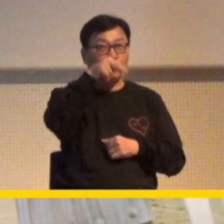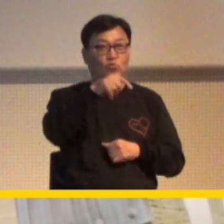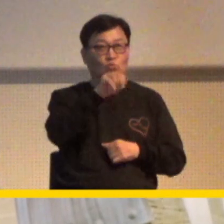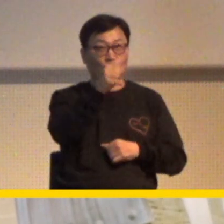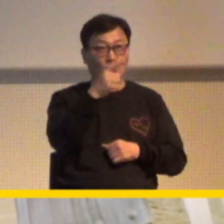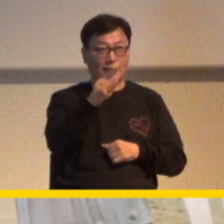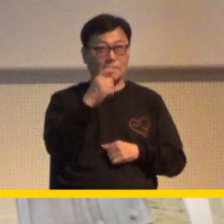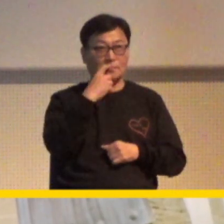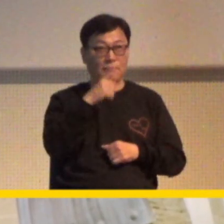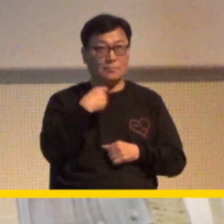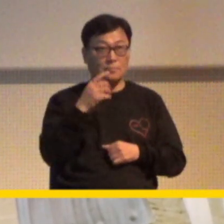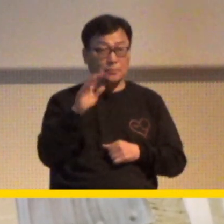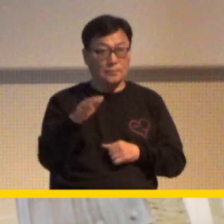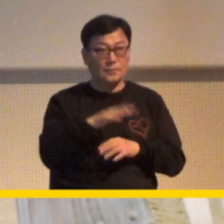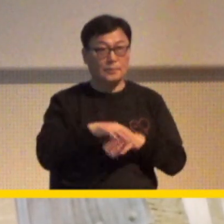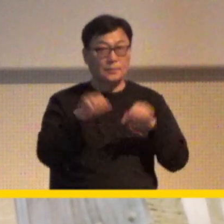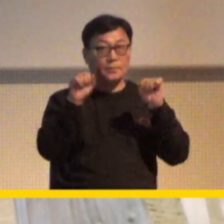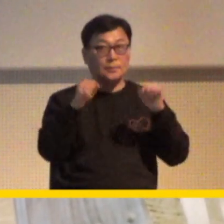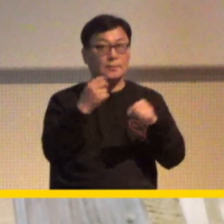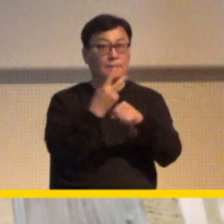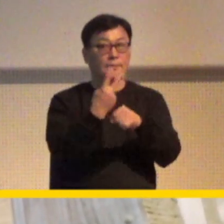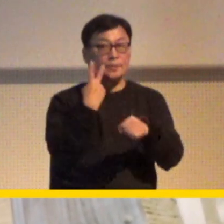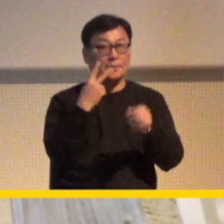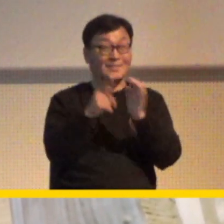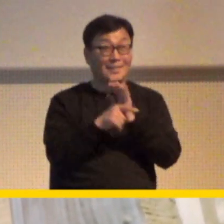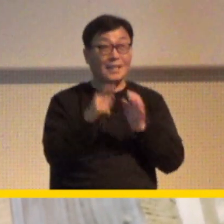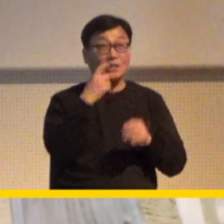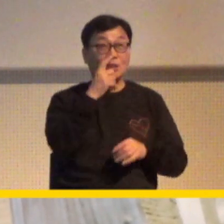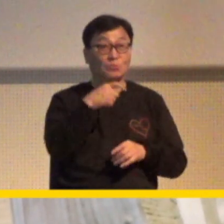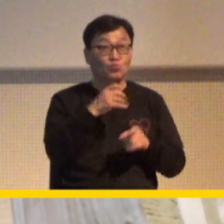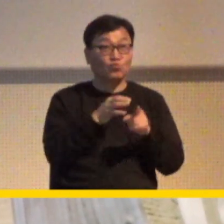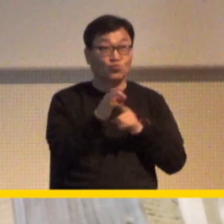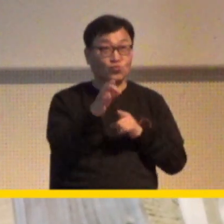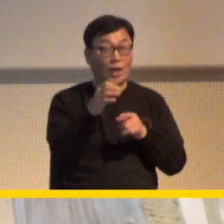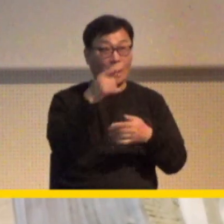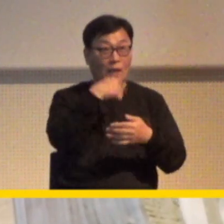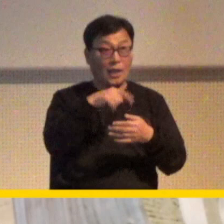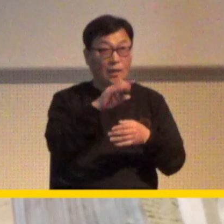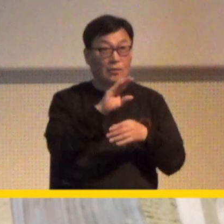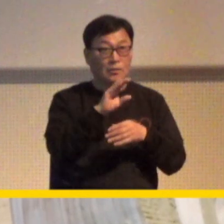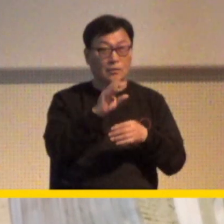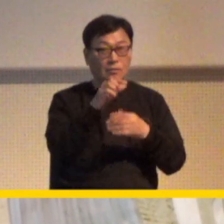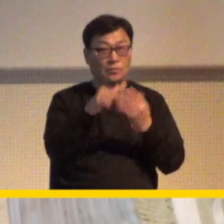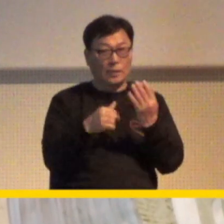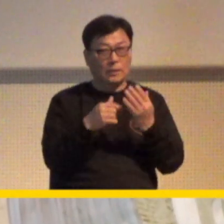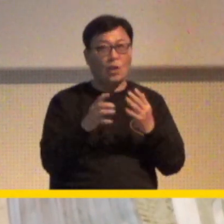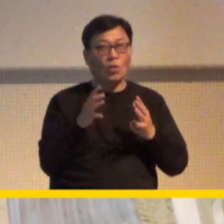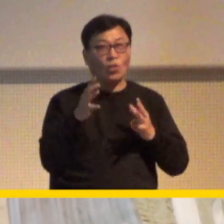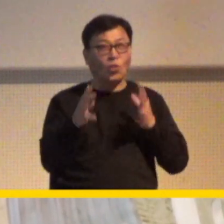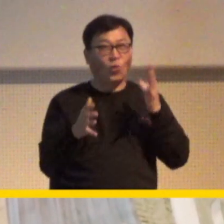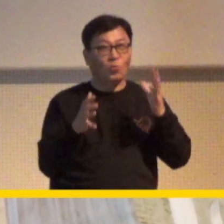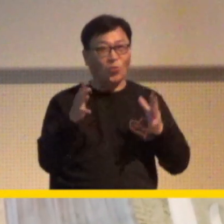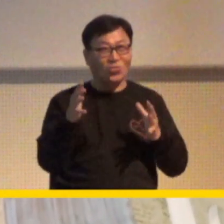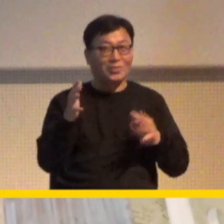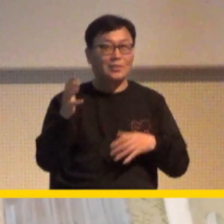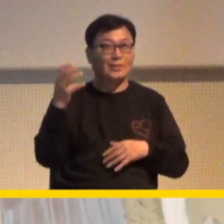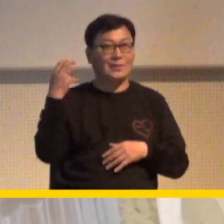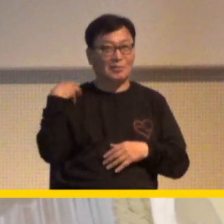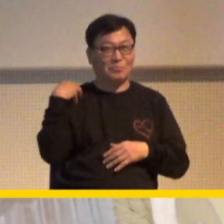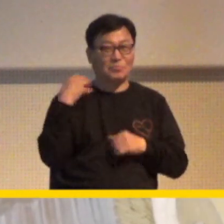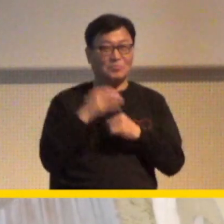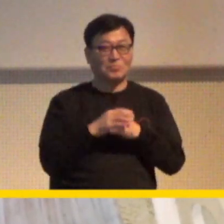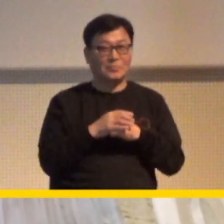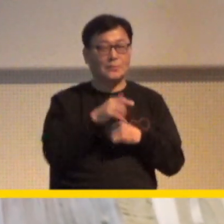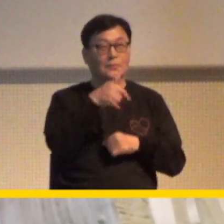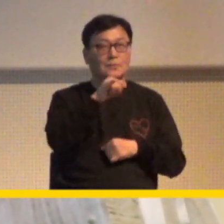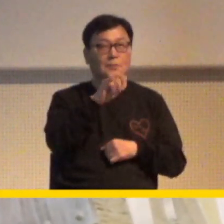안녕하세요. 2년 전에 신부들의 수다에서 로봇을 담당했었던